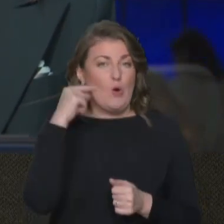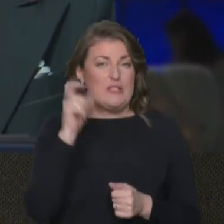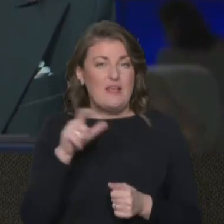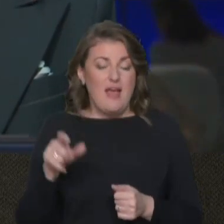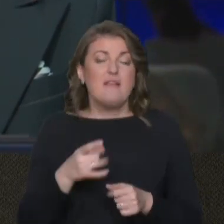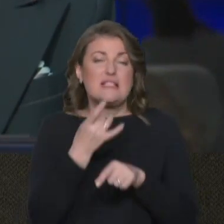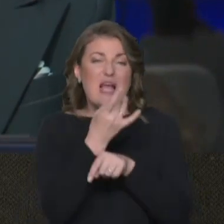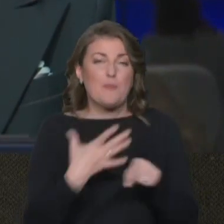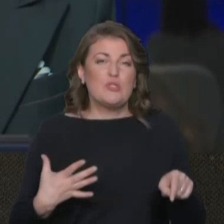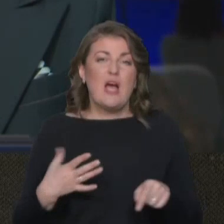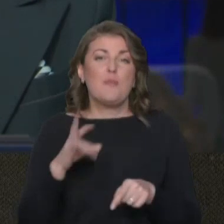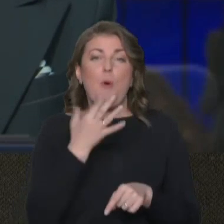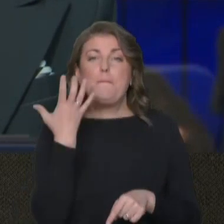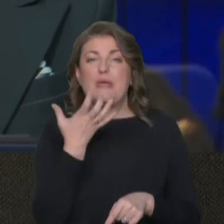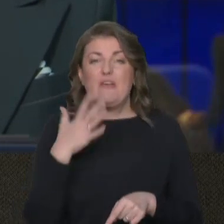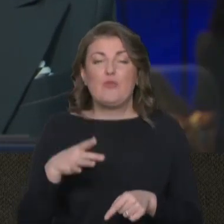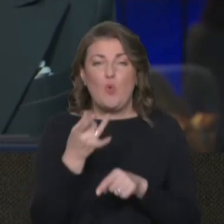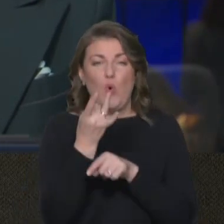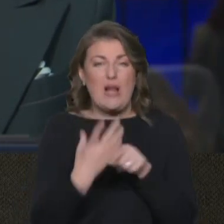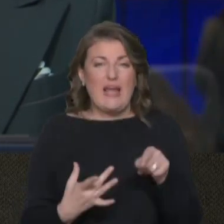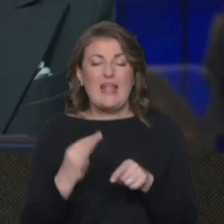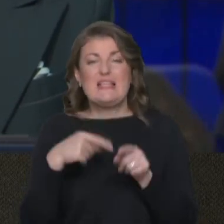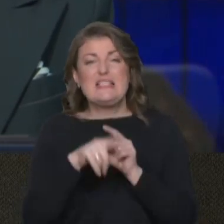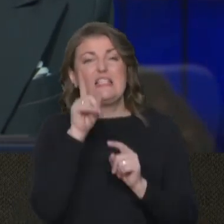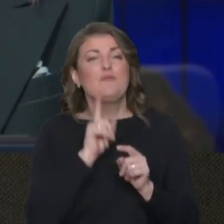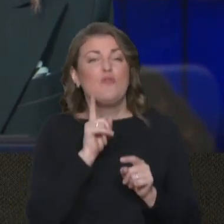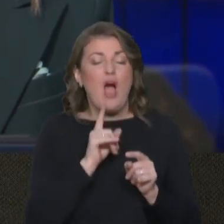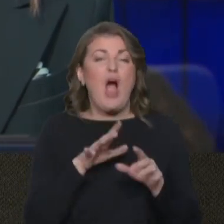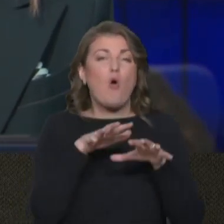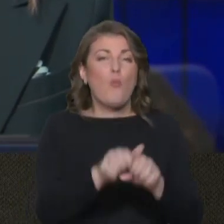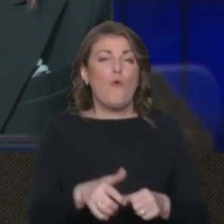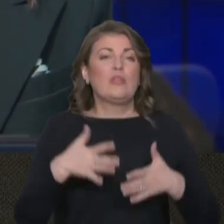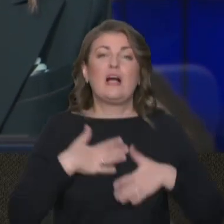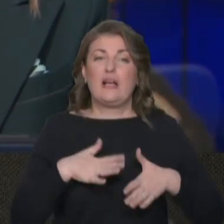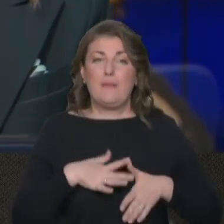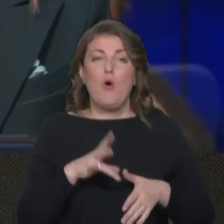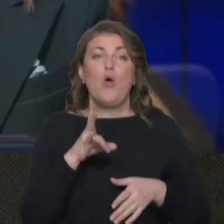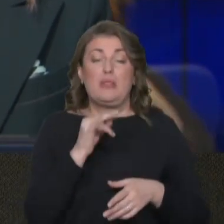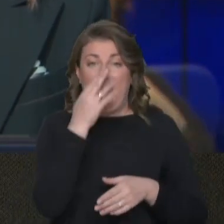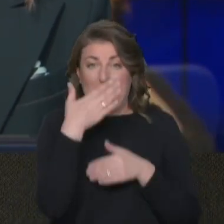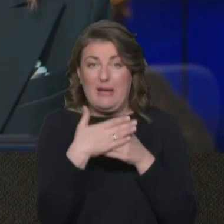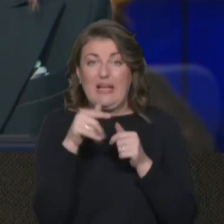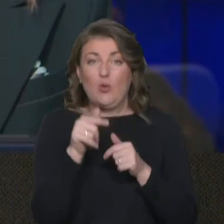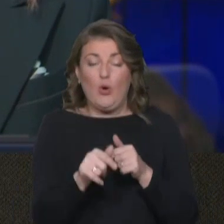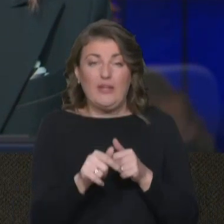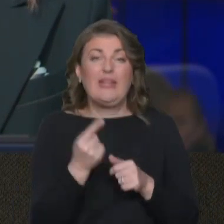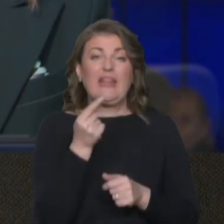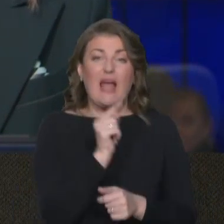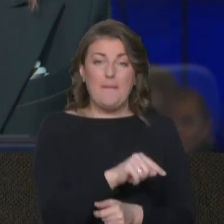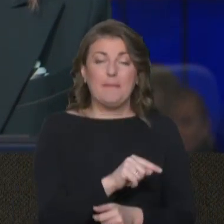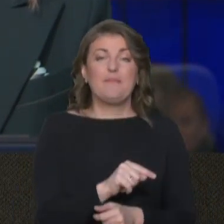росіяни запускають по півдню ракети із тимчасово окупованого Криму. Напередодні